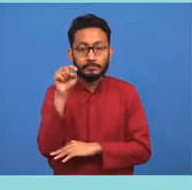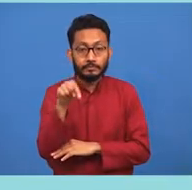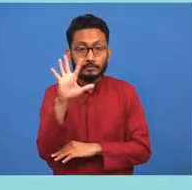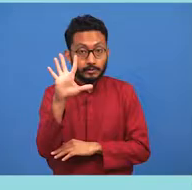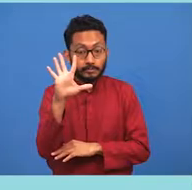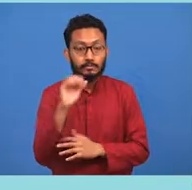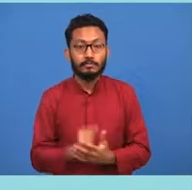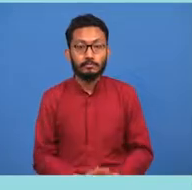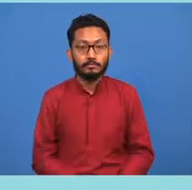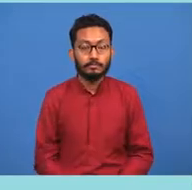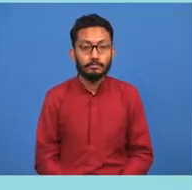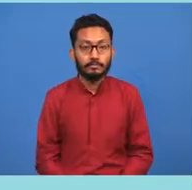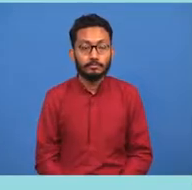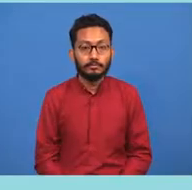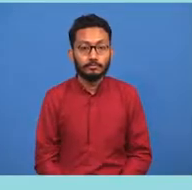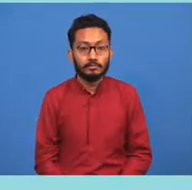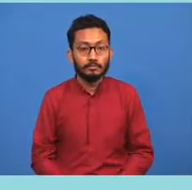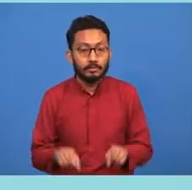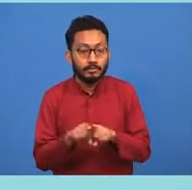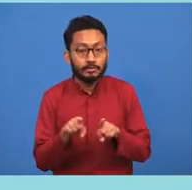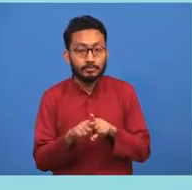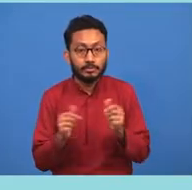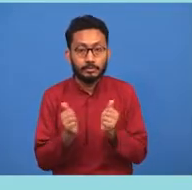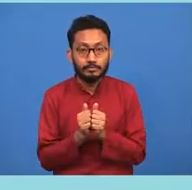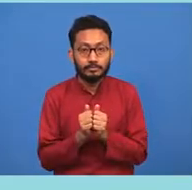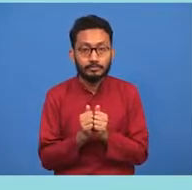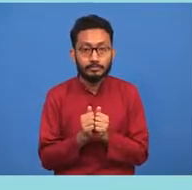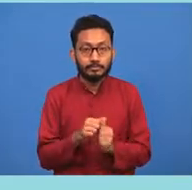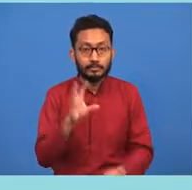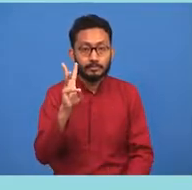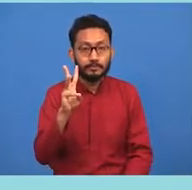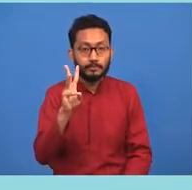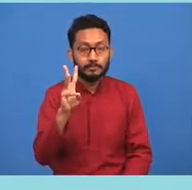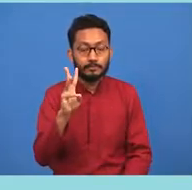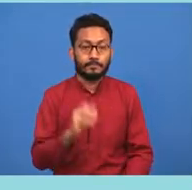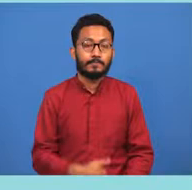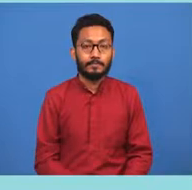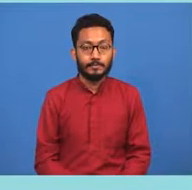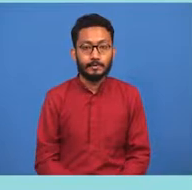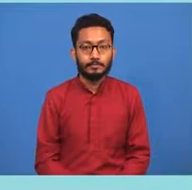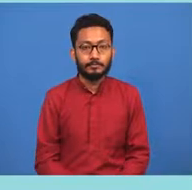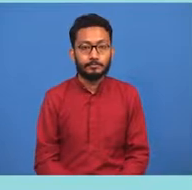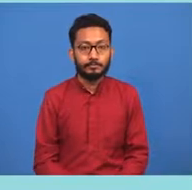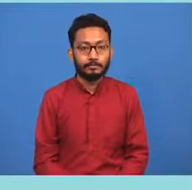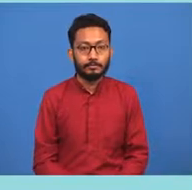28.5 darjah Celsius bersamaan dengan 6 darjah Celsius.